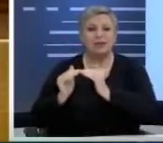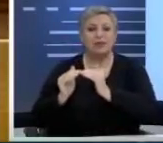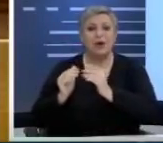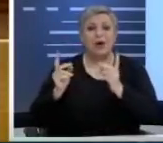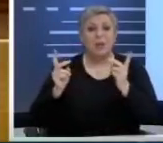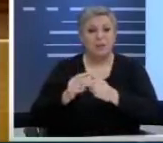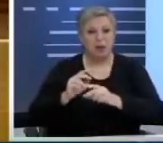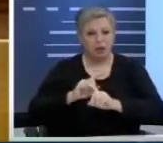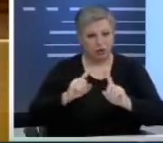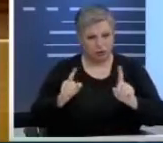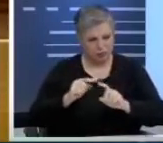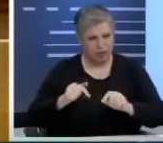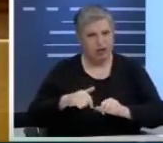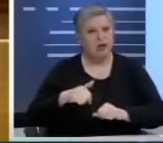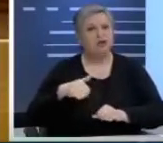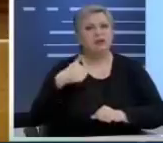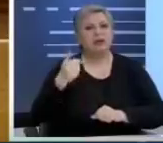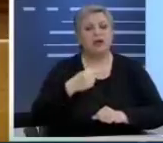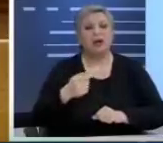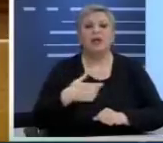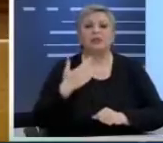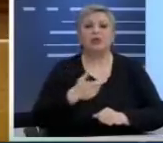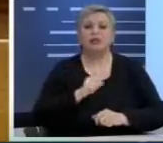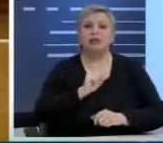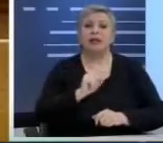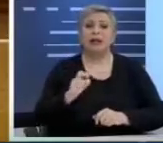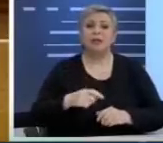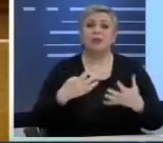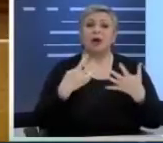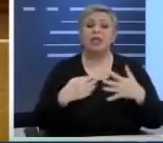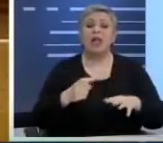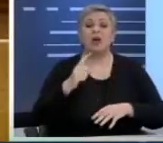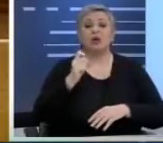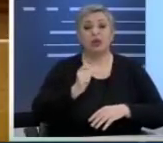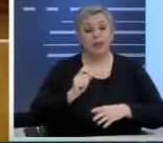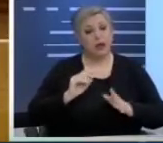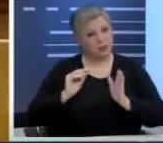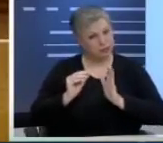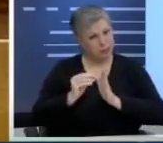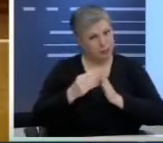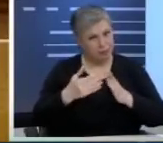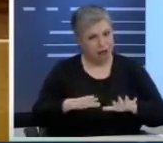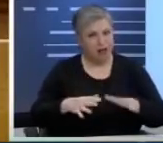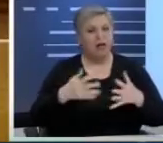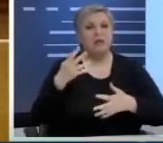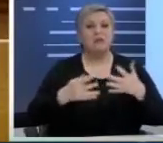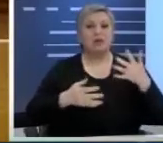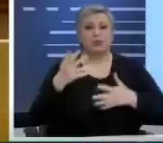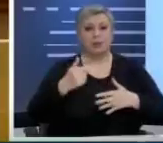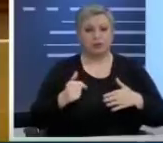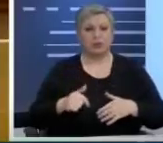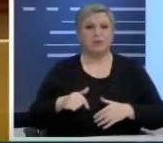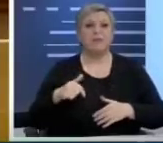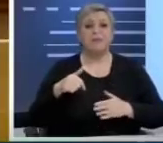των 910 εκατομμύρια που συζητάμε στο προϋπολογισμό. Για το επόμενο για